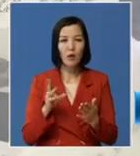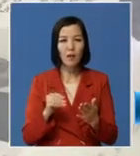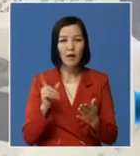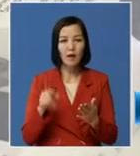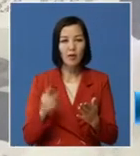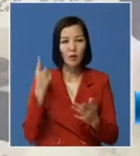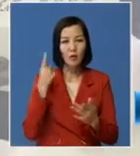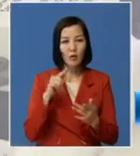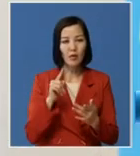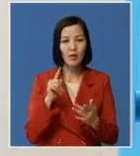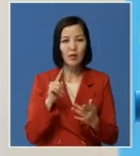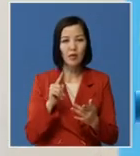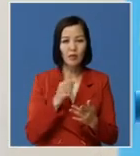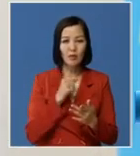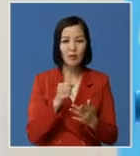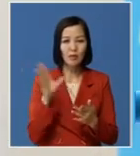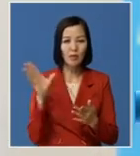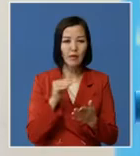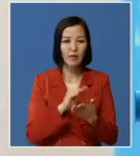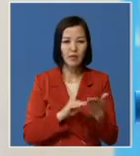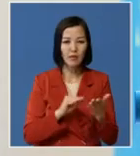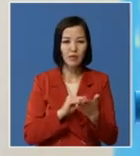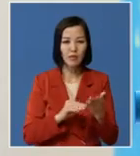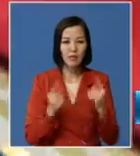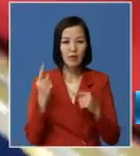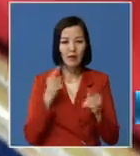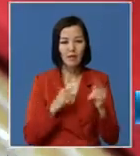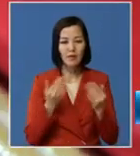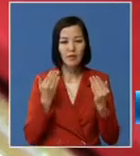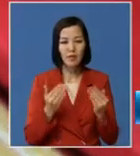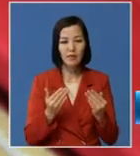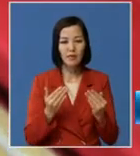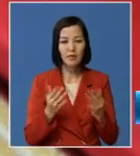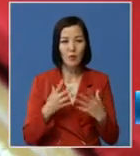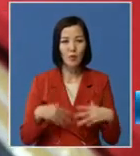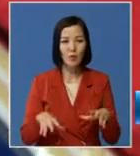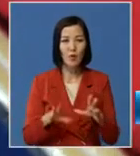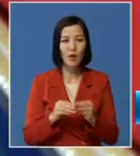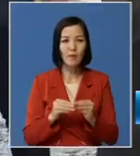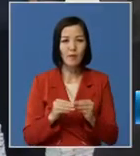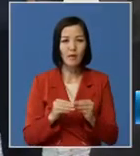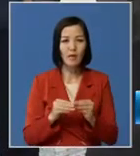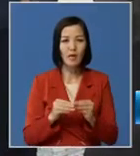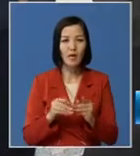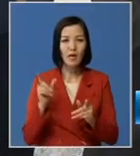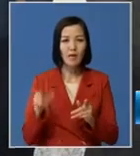ойлары менен мақала сұхбаттары берілген. Кітап авторы қазіргі қоғамдағы рухани жұтаңдыққа терең